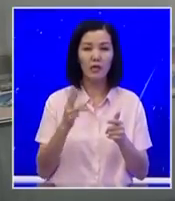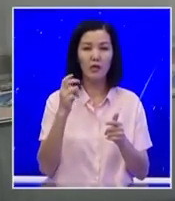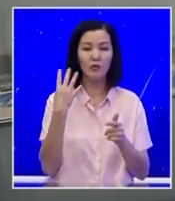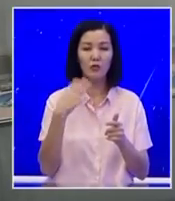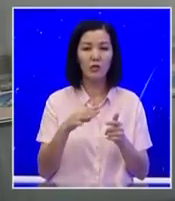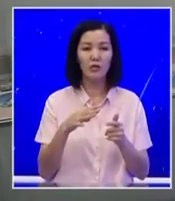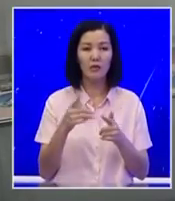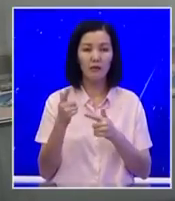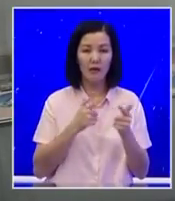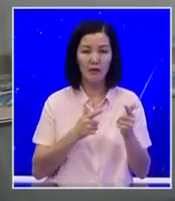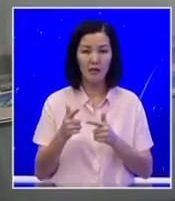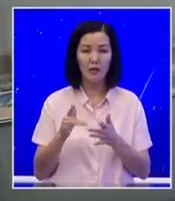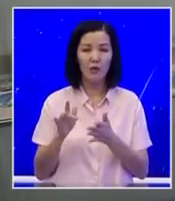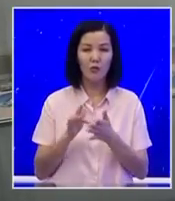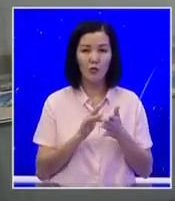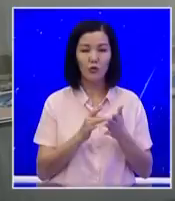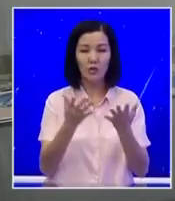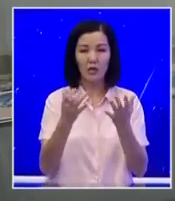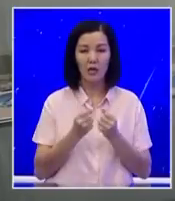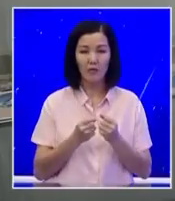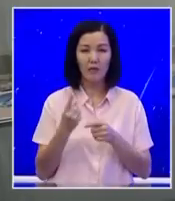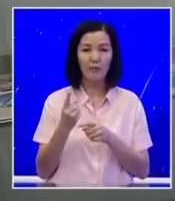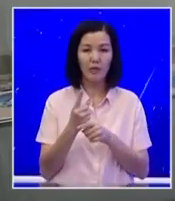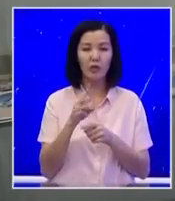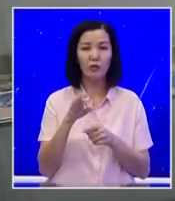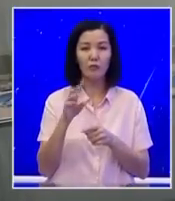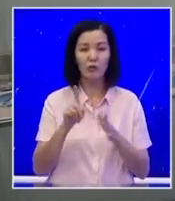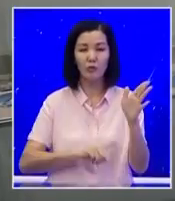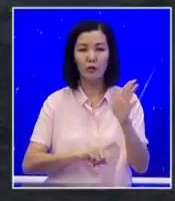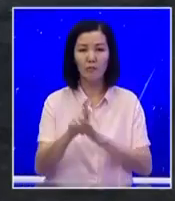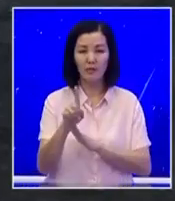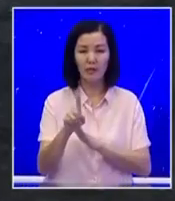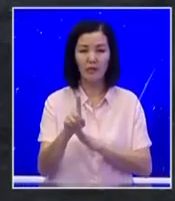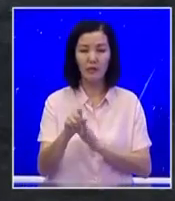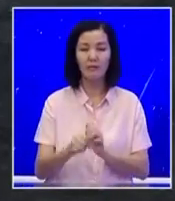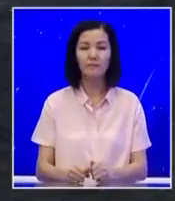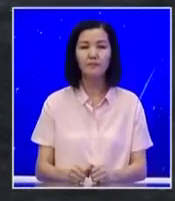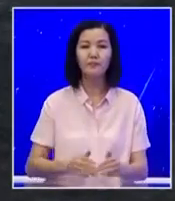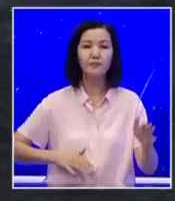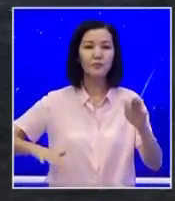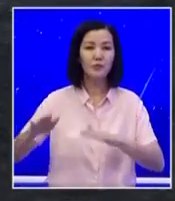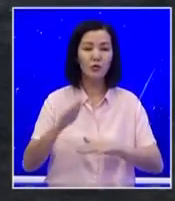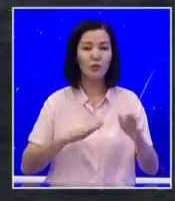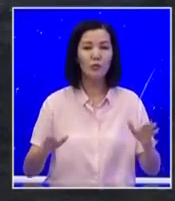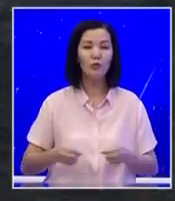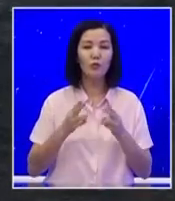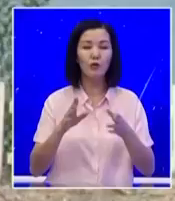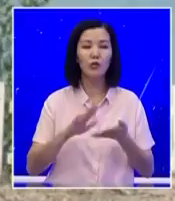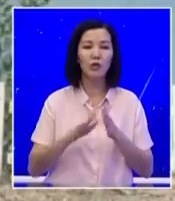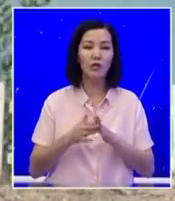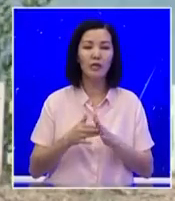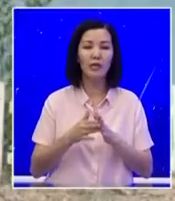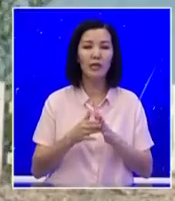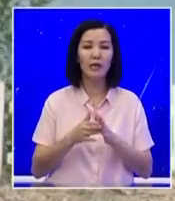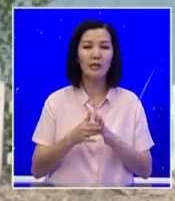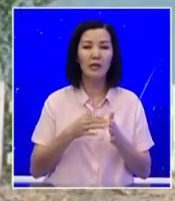240-ы дайын. Туристерді уже қабылдап, бірінші маусымнан бастап қабылдап жатыр. Шомылу кезде төтенше жағдай қызметкерлері үшін де тағы